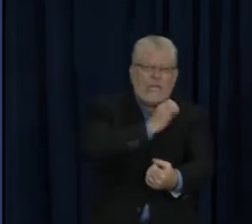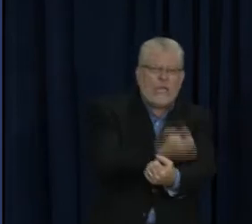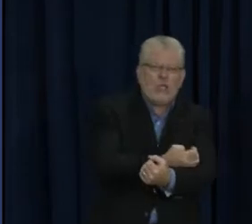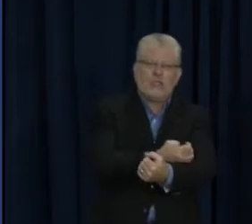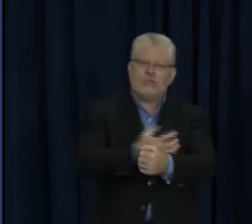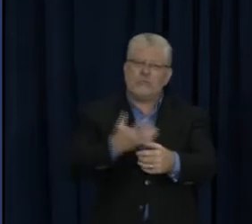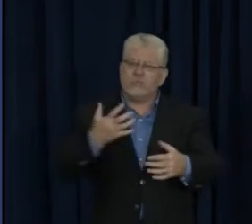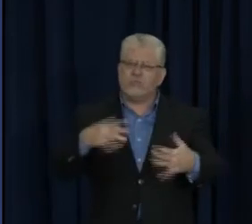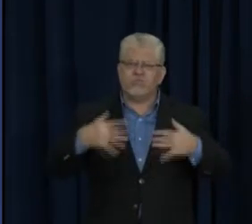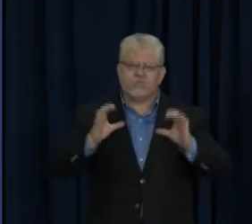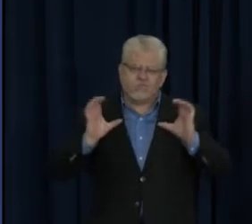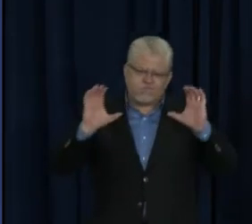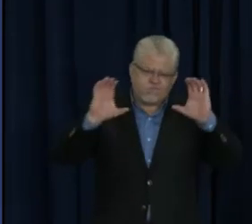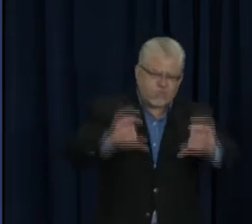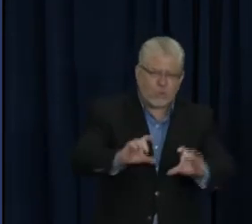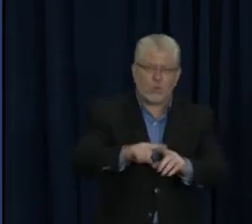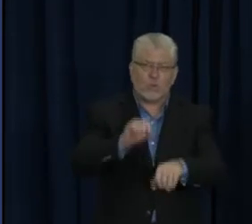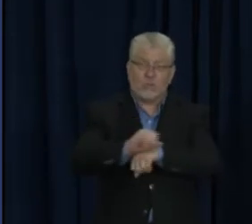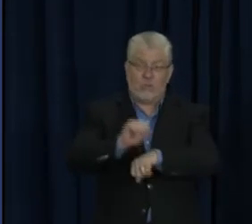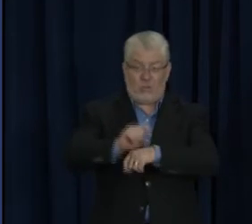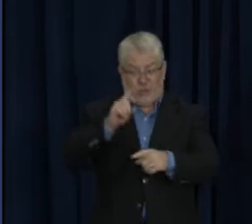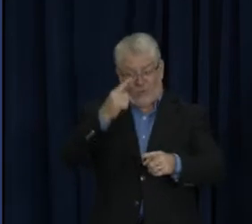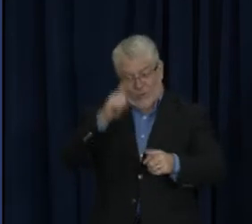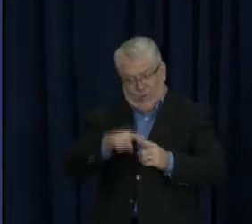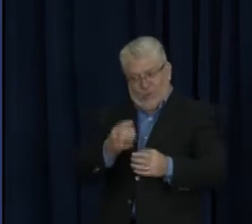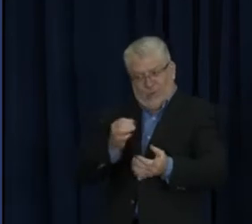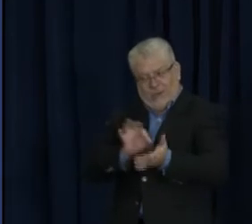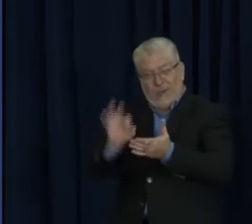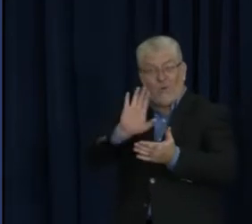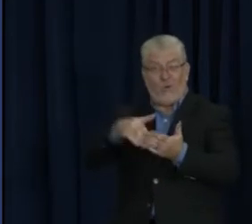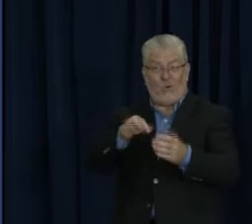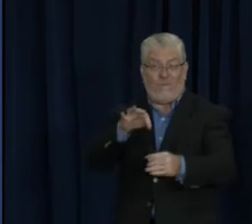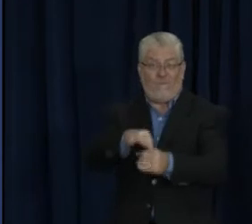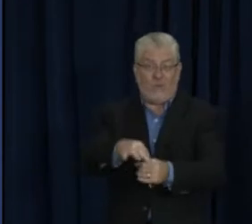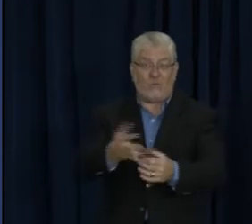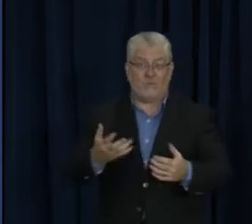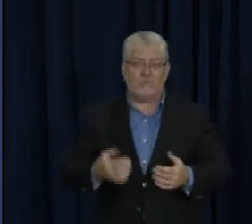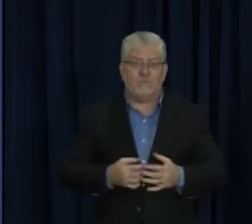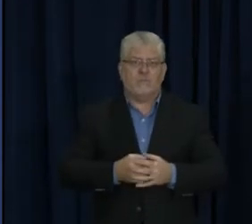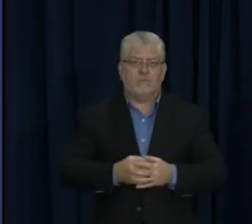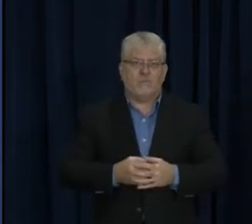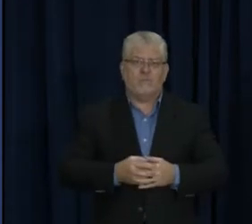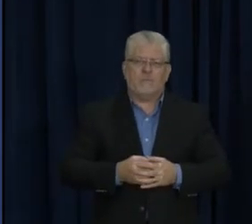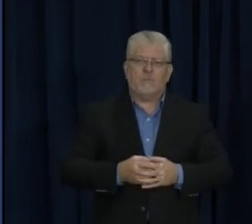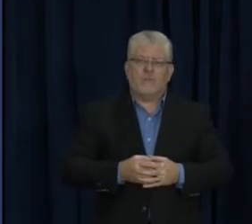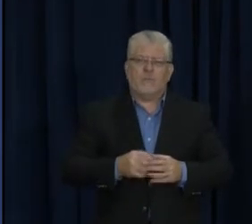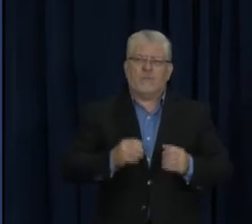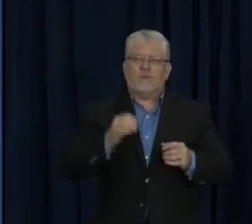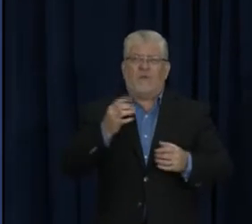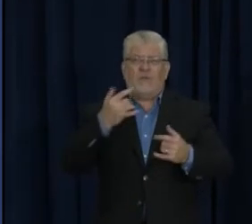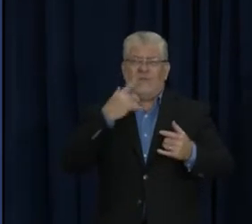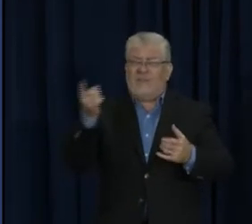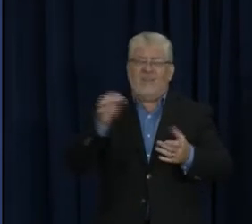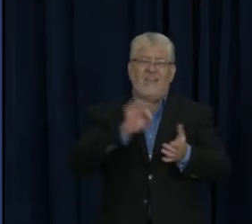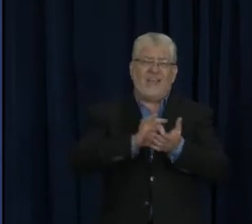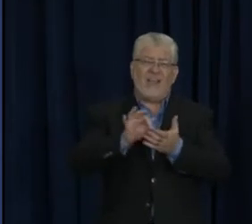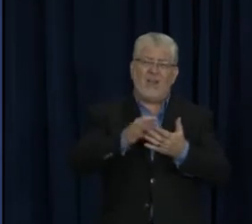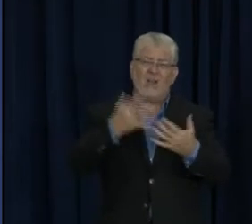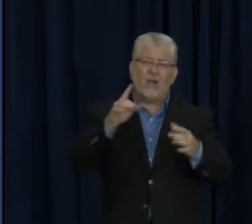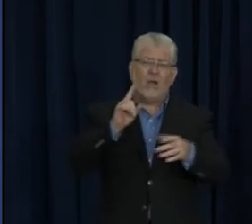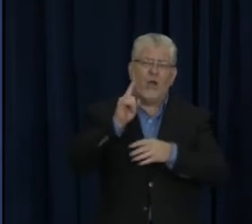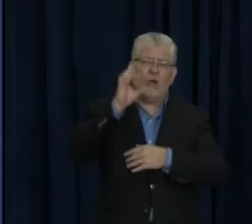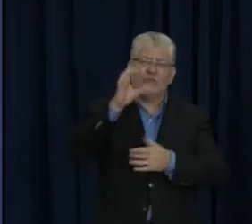في بنسلفانيا. أنا سنحت لي الفرصة للقاء العديد من الأشخاص الرائعين، ونحن قمنا